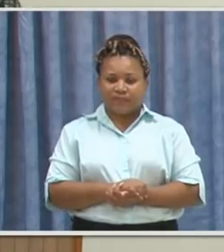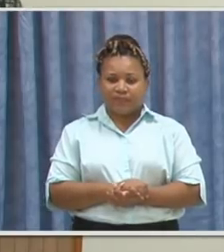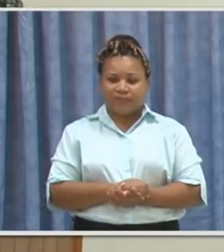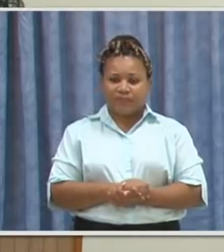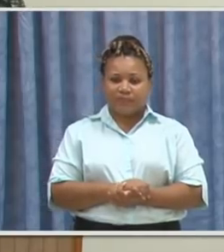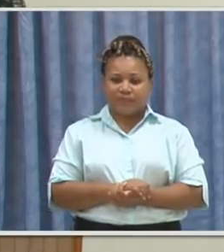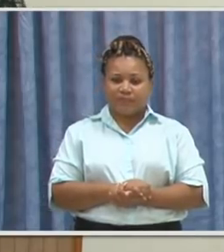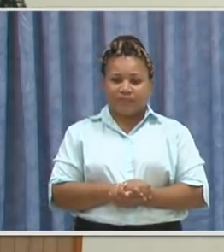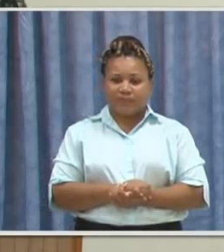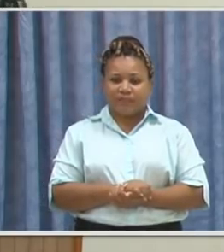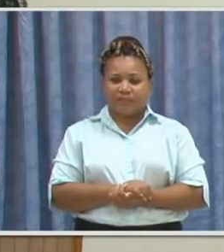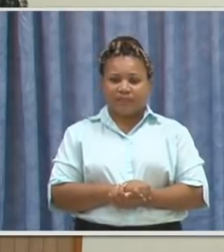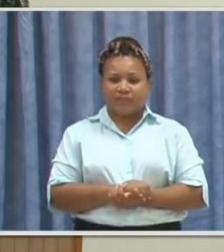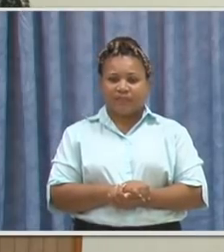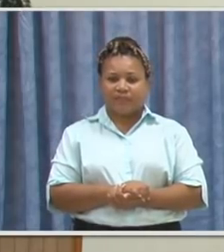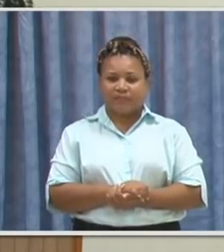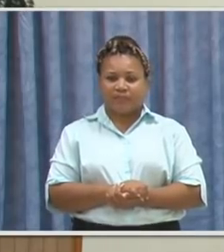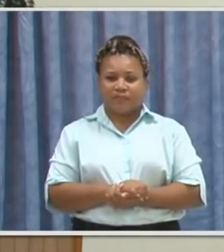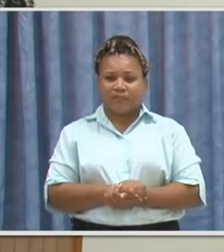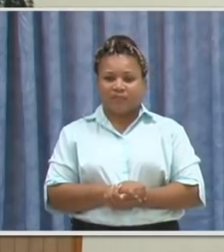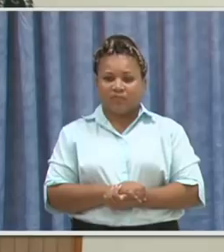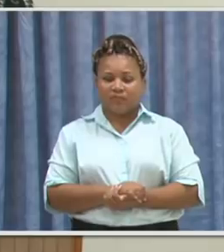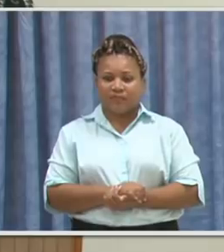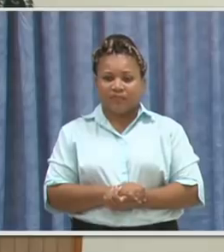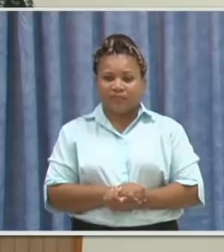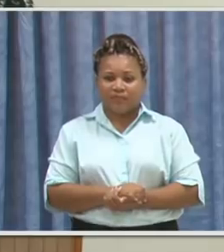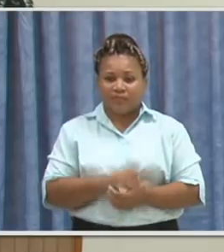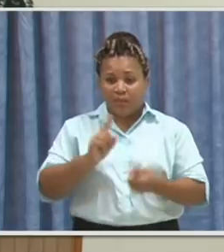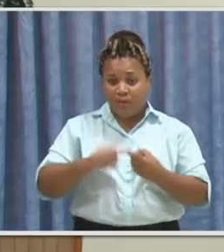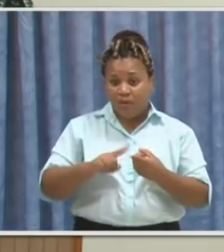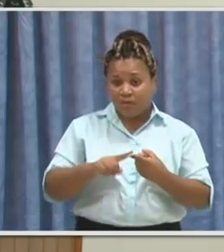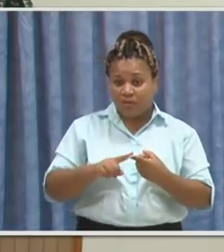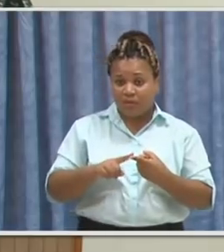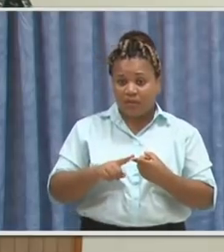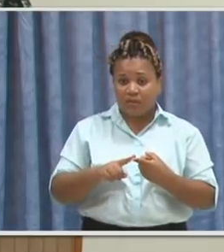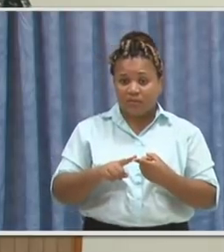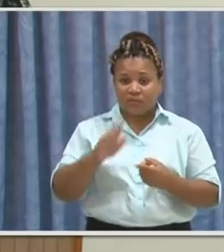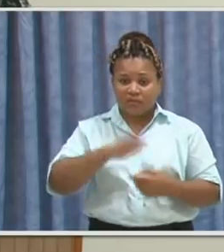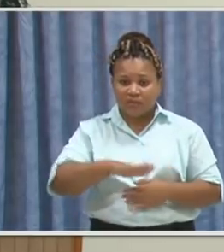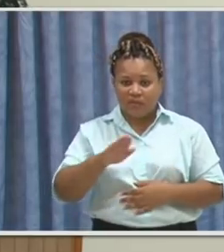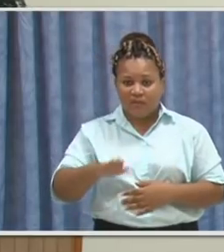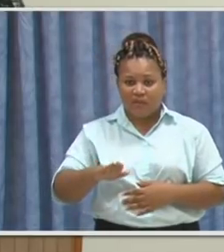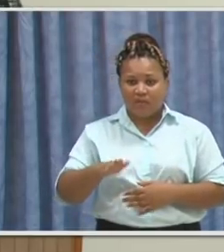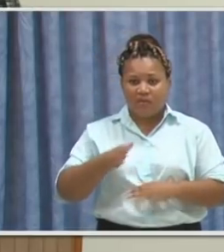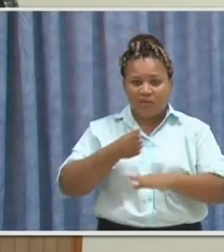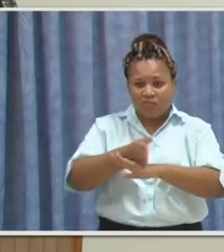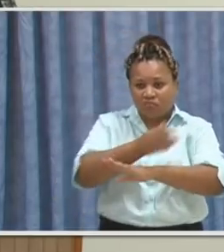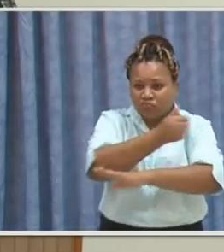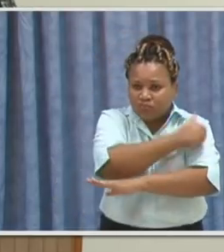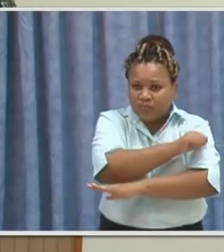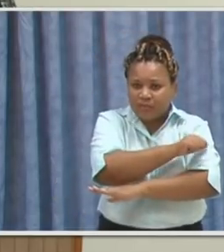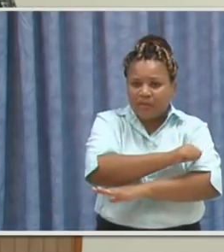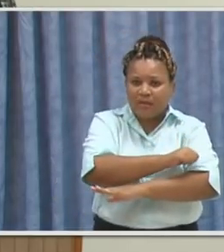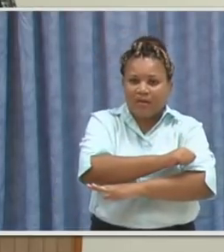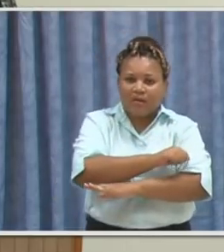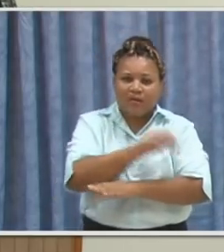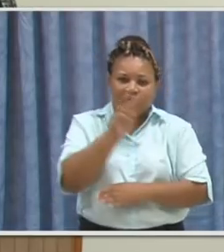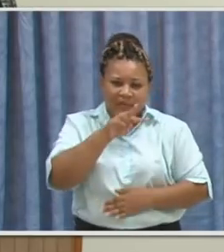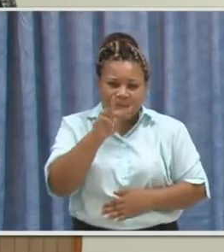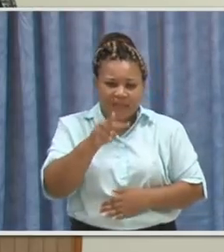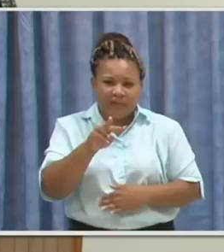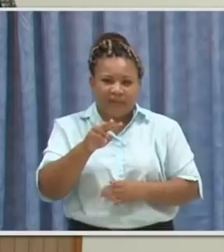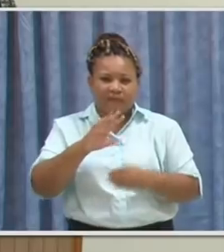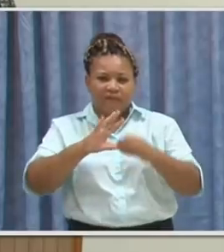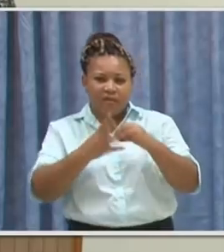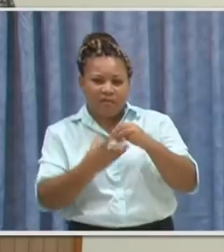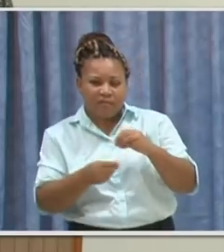restrict les enfants, nous pas les enfants le world. Ça tient un système qui nous établit depuis longtemps,